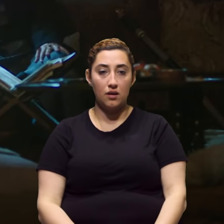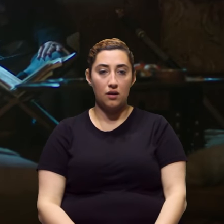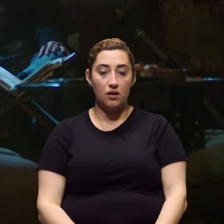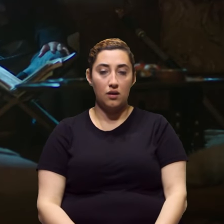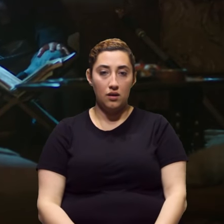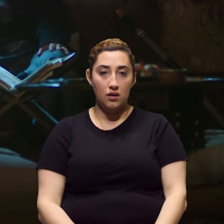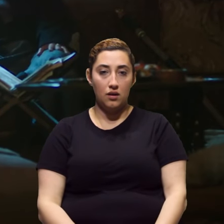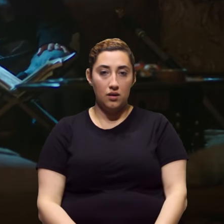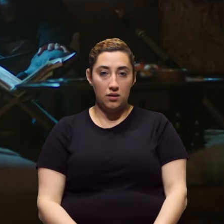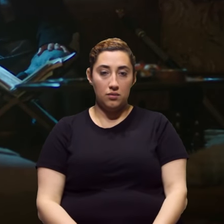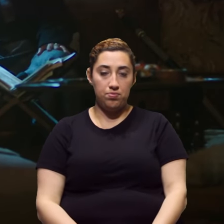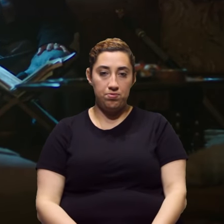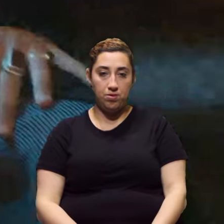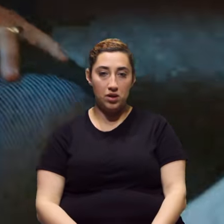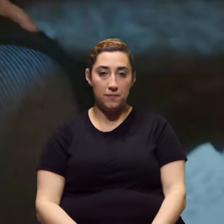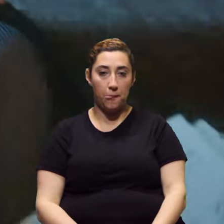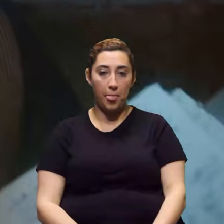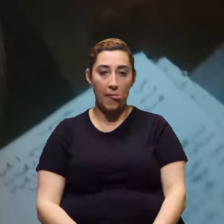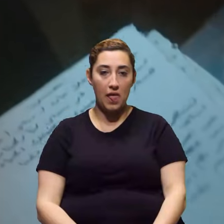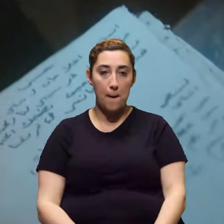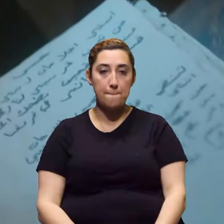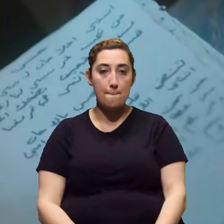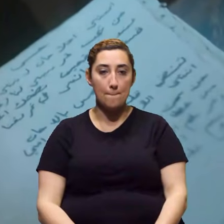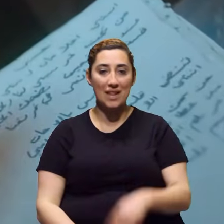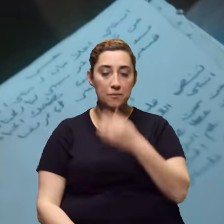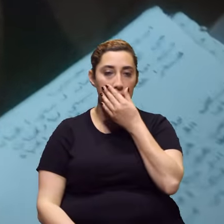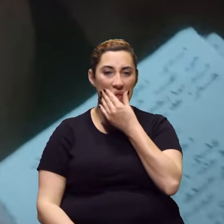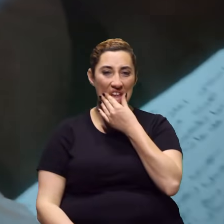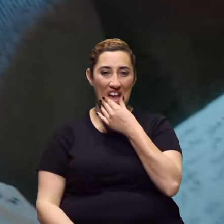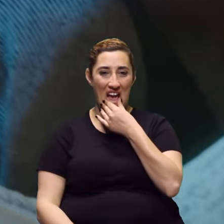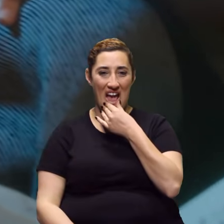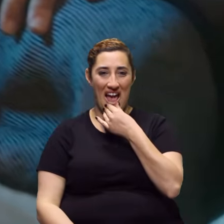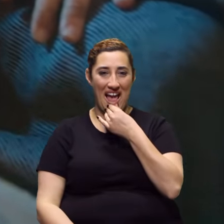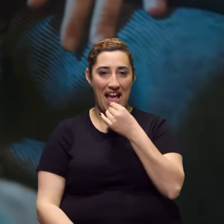Şimdi Kasım rahledeki mektuplardan bir tanesini aldı.